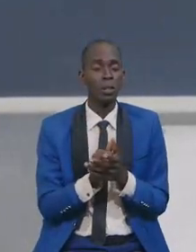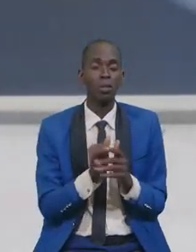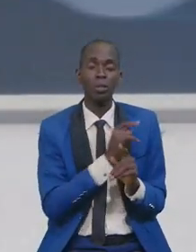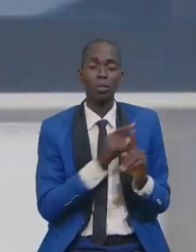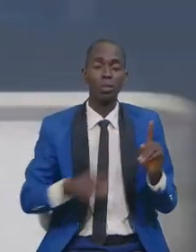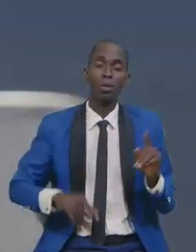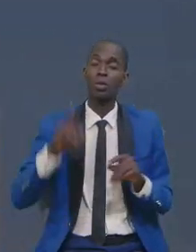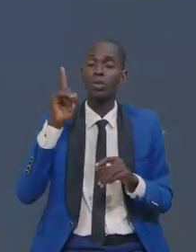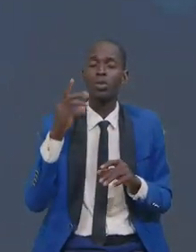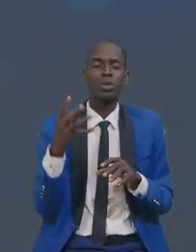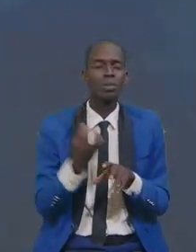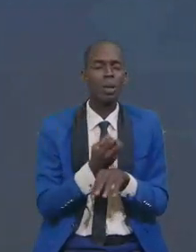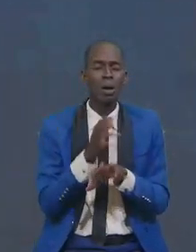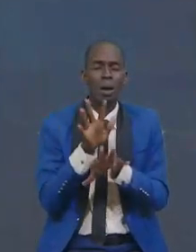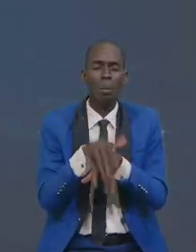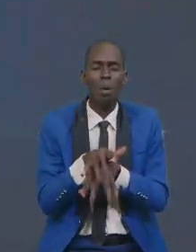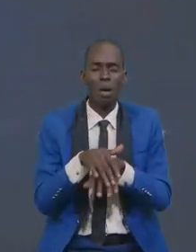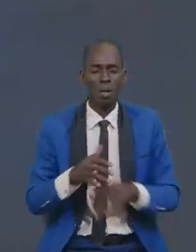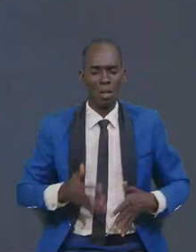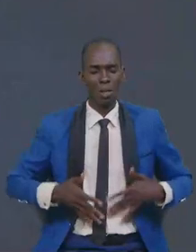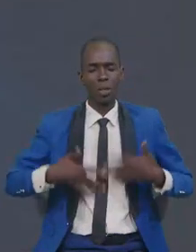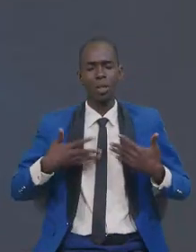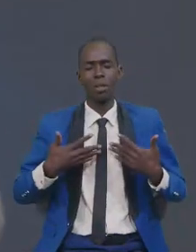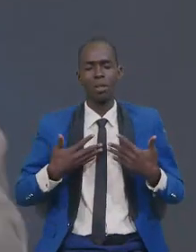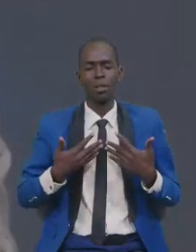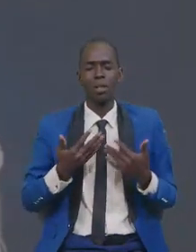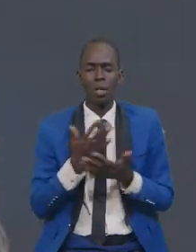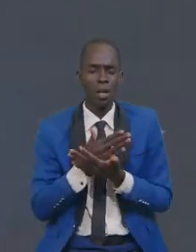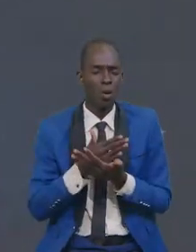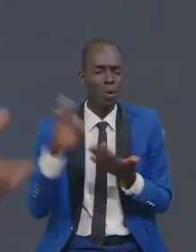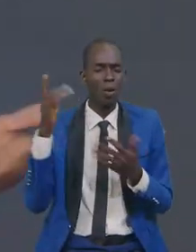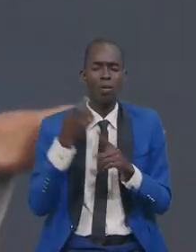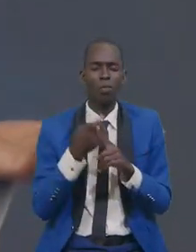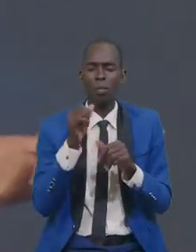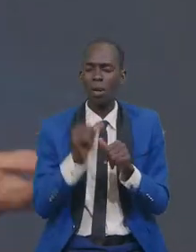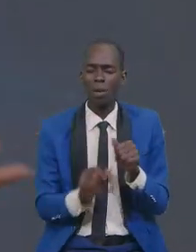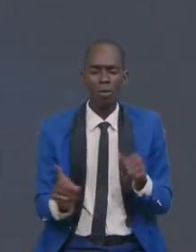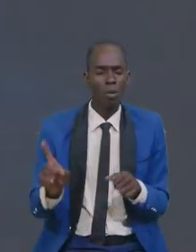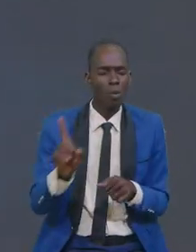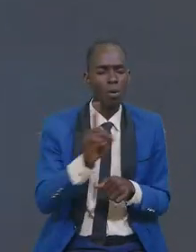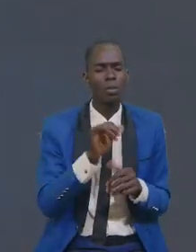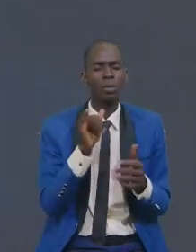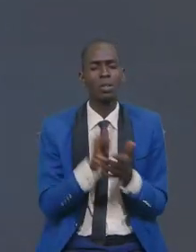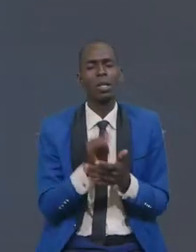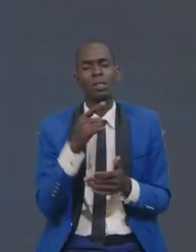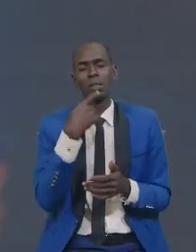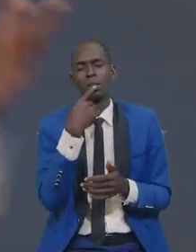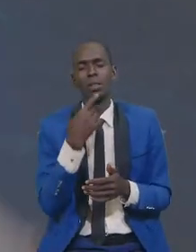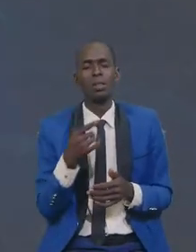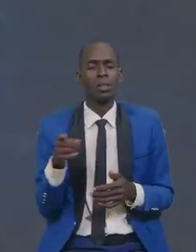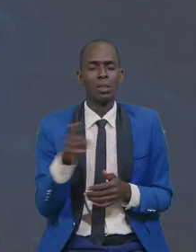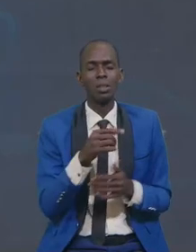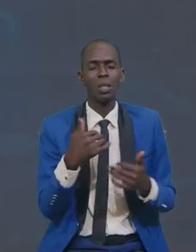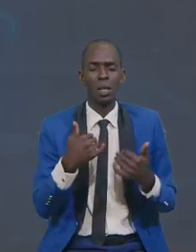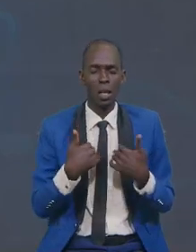que, Seigneur, tu ôtes le signe de vie hypocrite de la vie de chacun, de